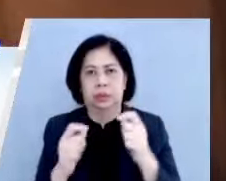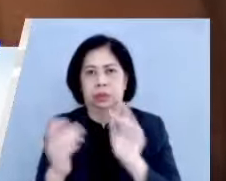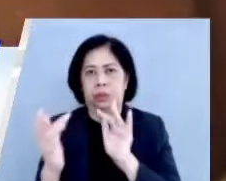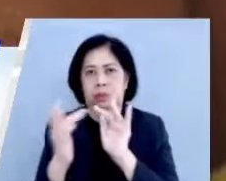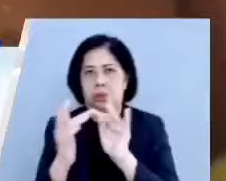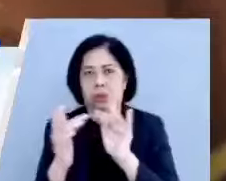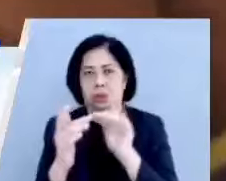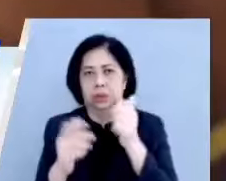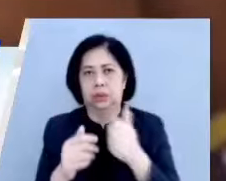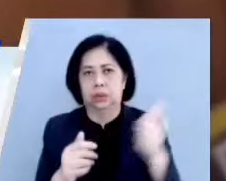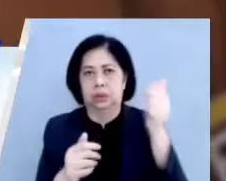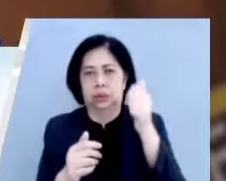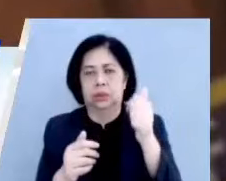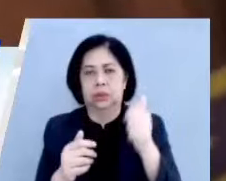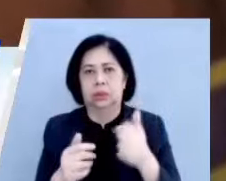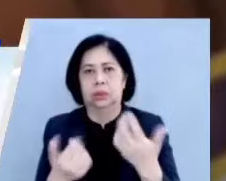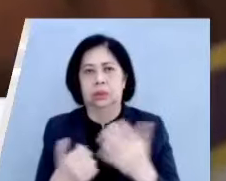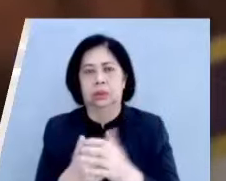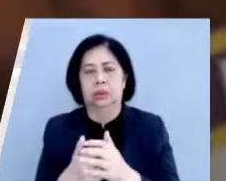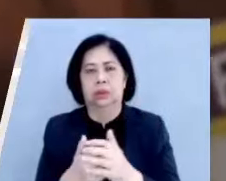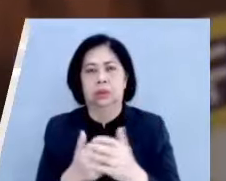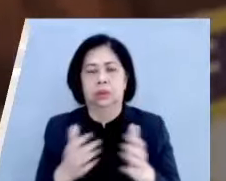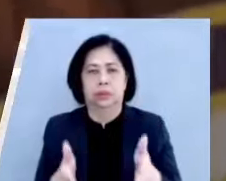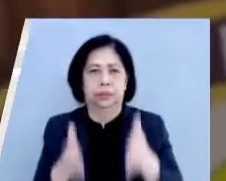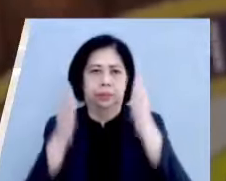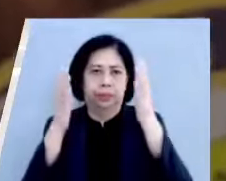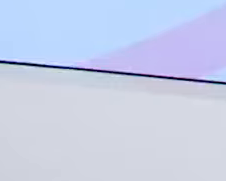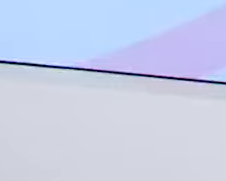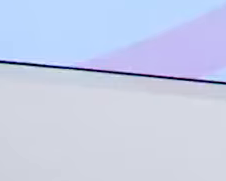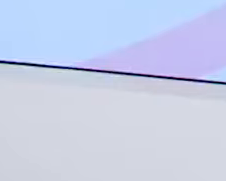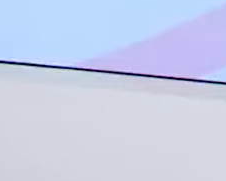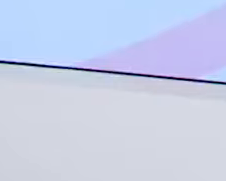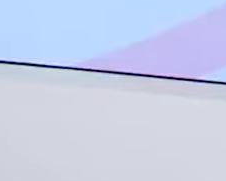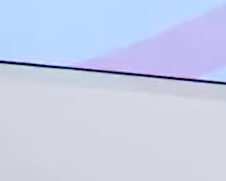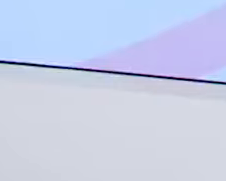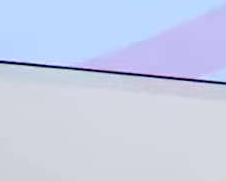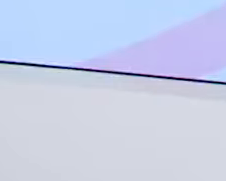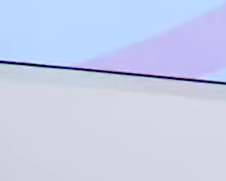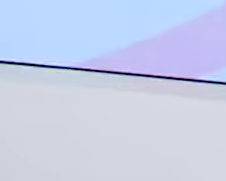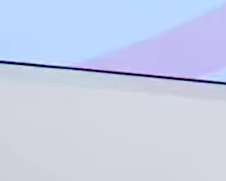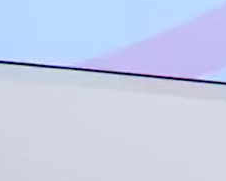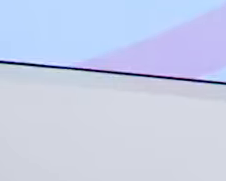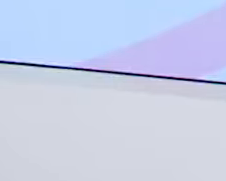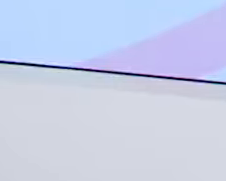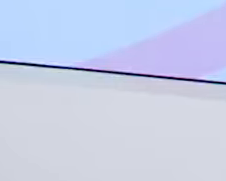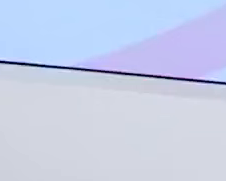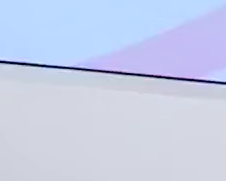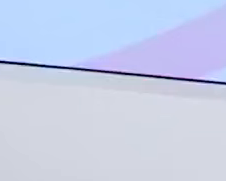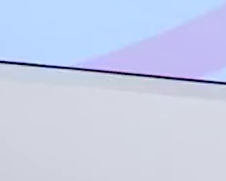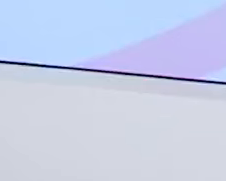ng nasusunog na gusali o nasunog na gusali. Huwag magpahuli sa mga